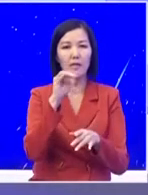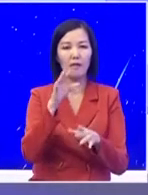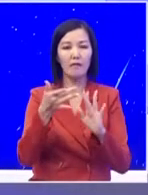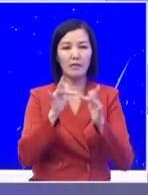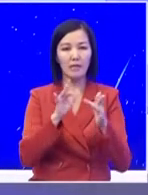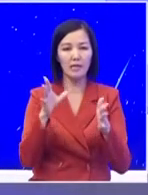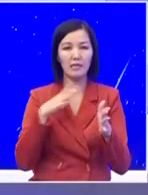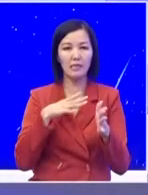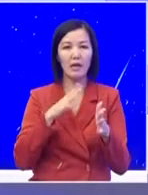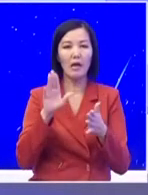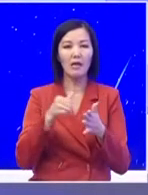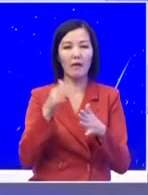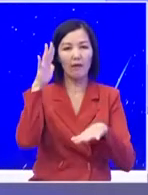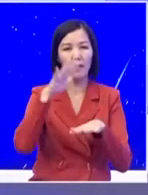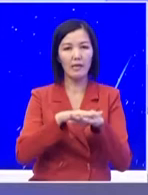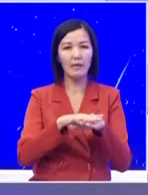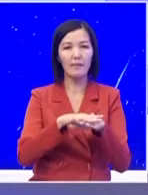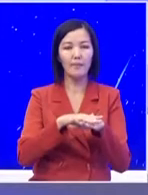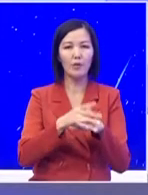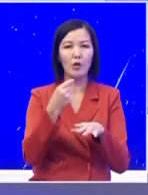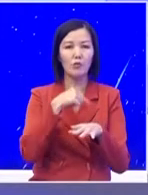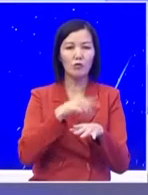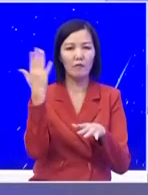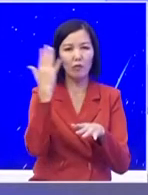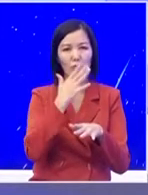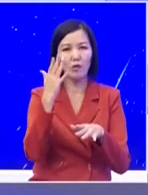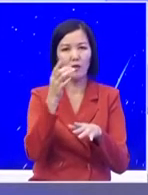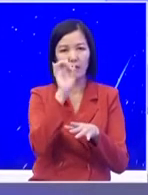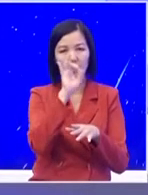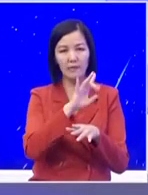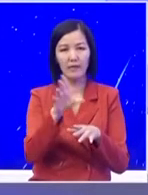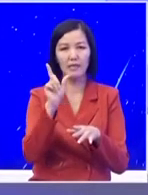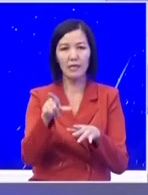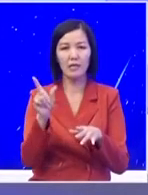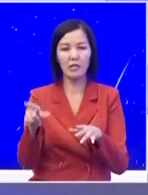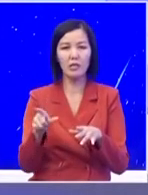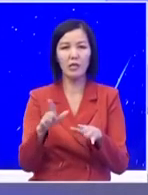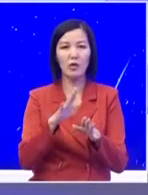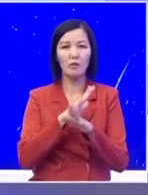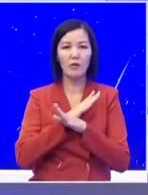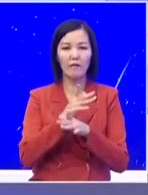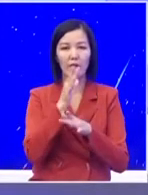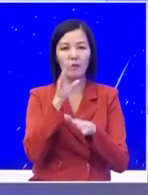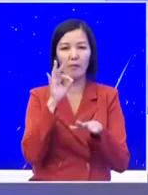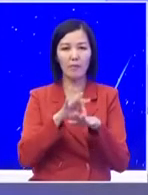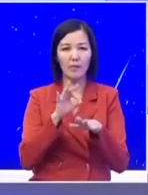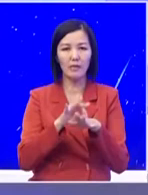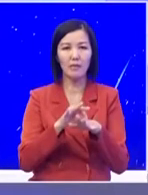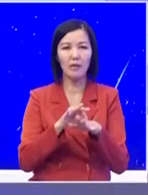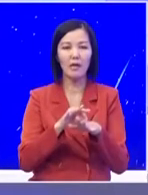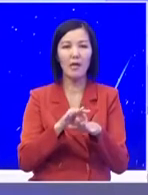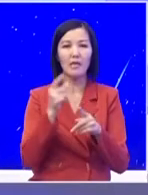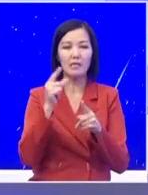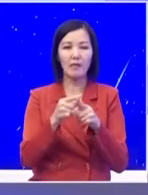социальных сетях. Глава региона сопроводил душевный ролик об известных личностях, ушедших из жизни в результате эпидемии, словами скорби